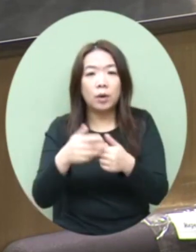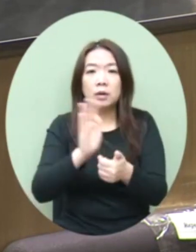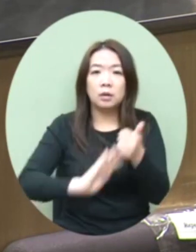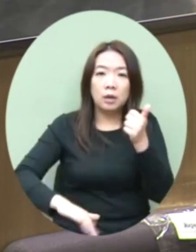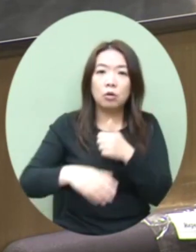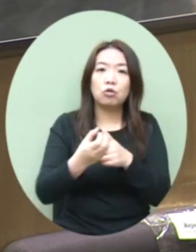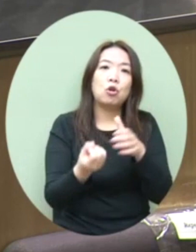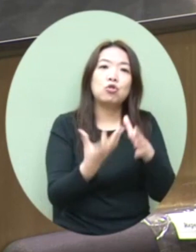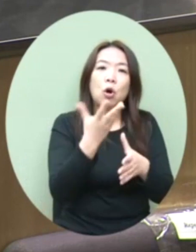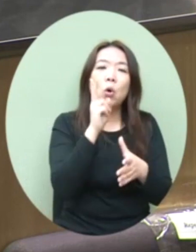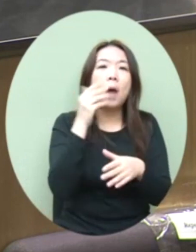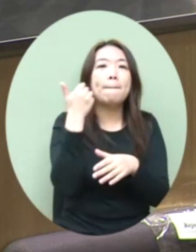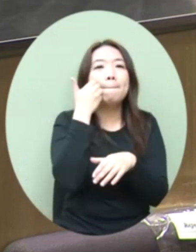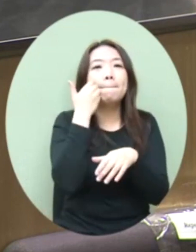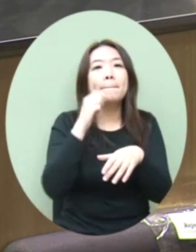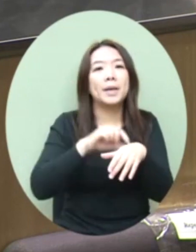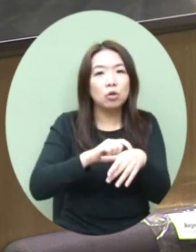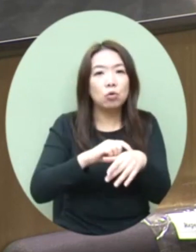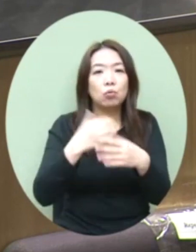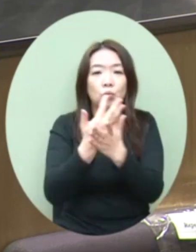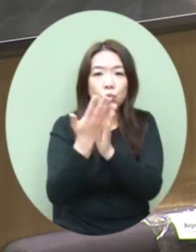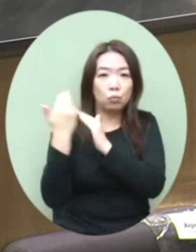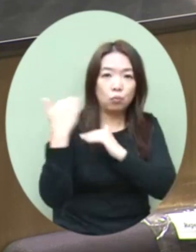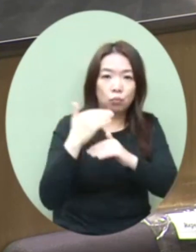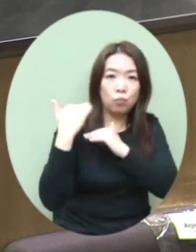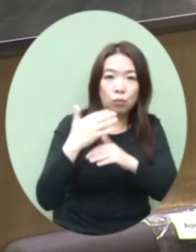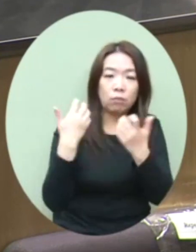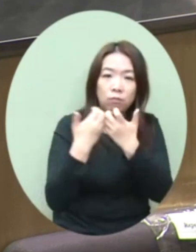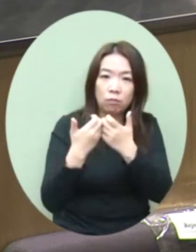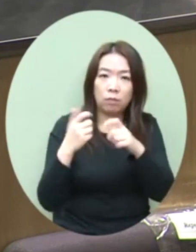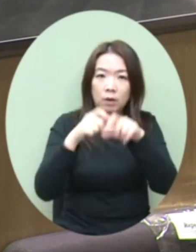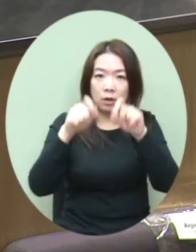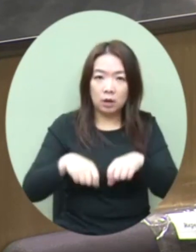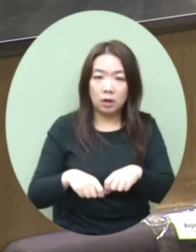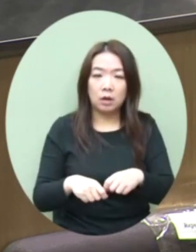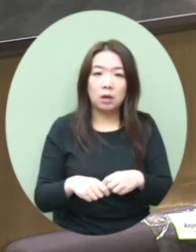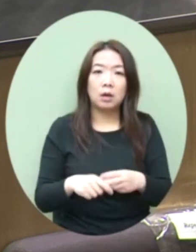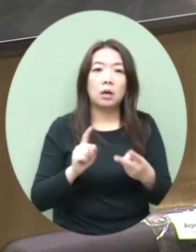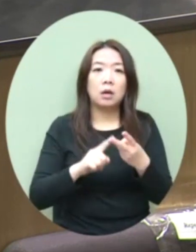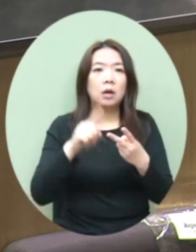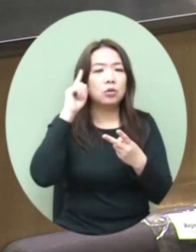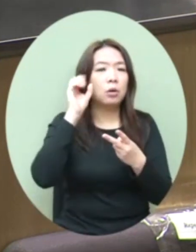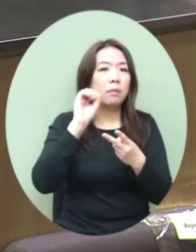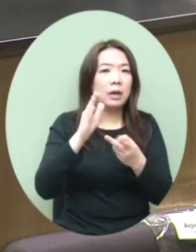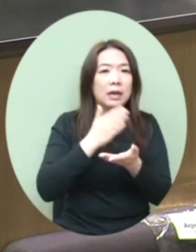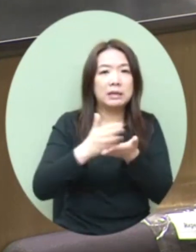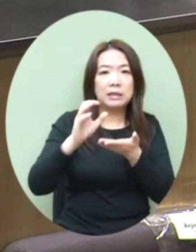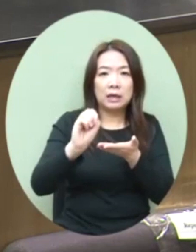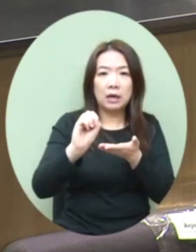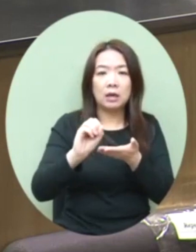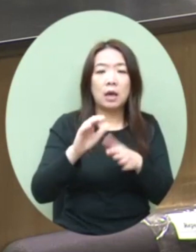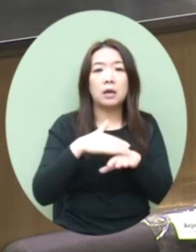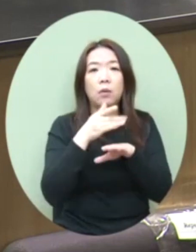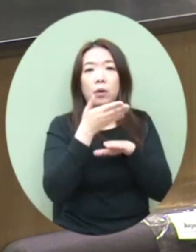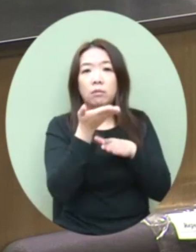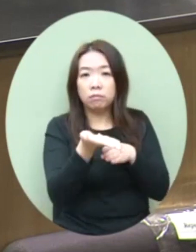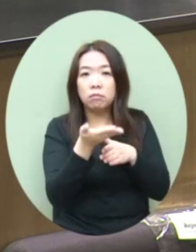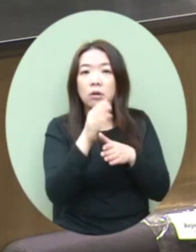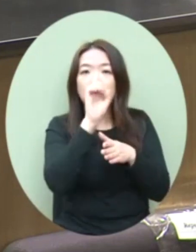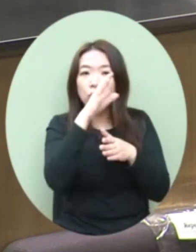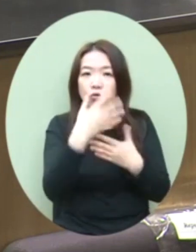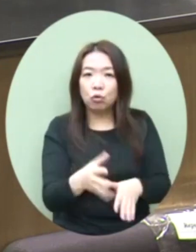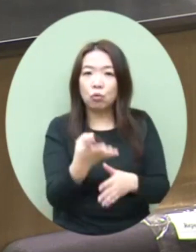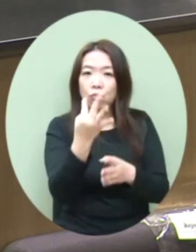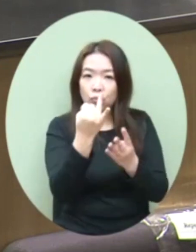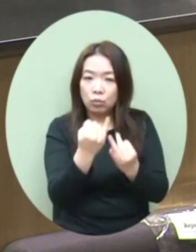一些冰鮮合公港的問題另外也想問多一次清零因為特首你也多次強調